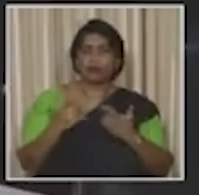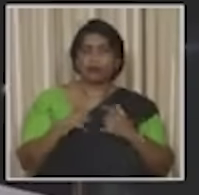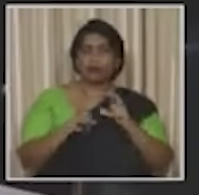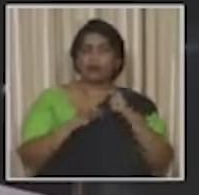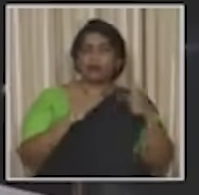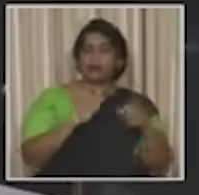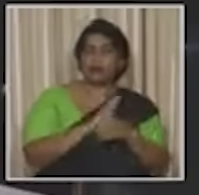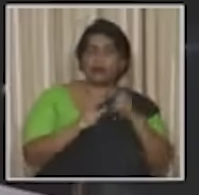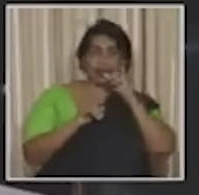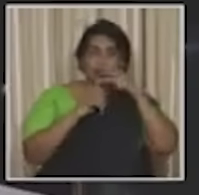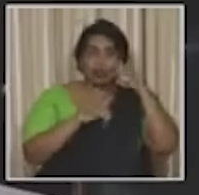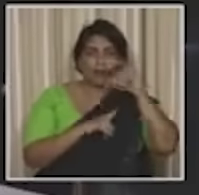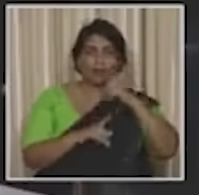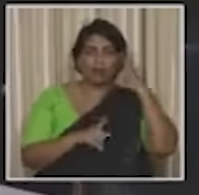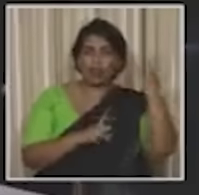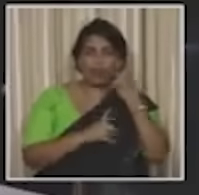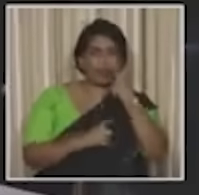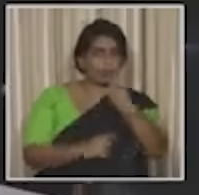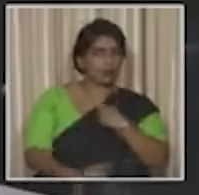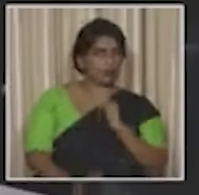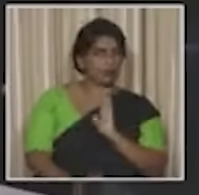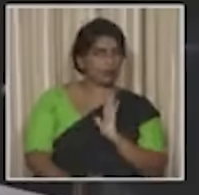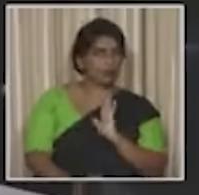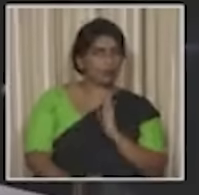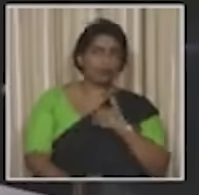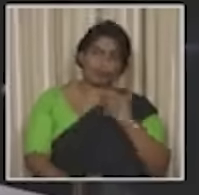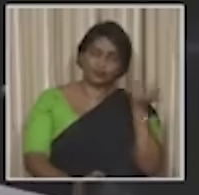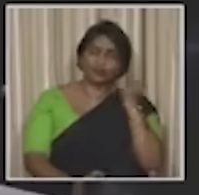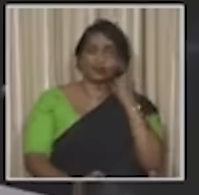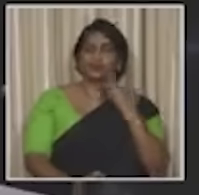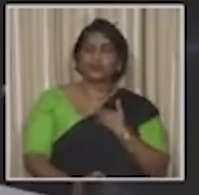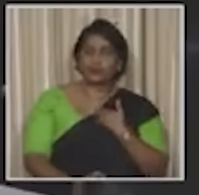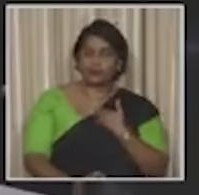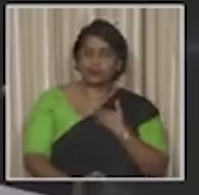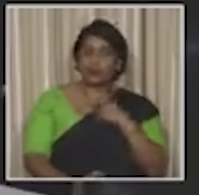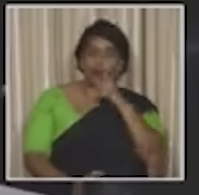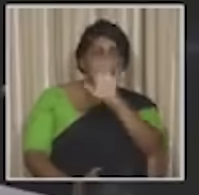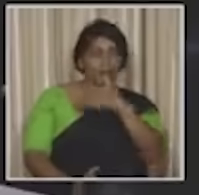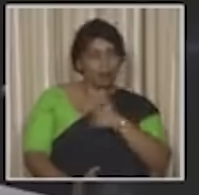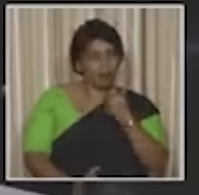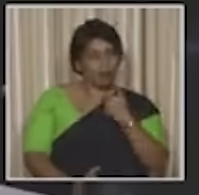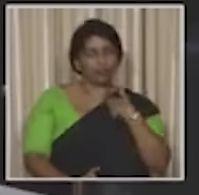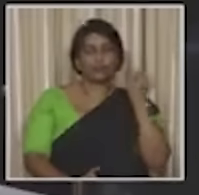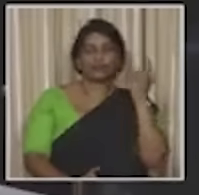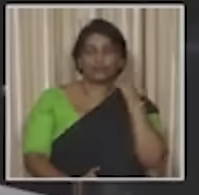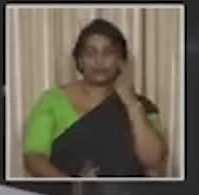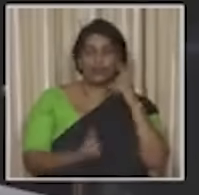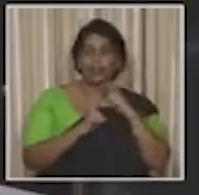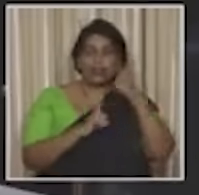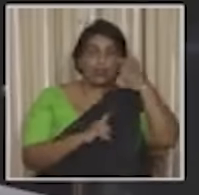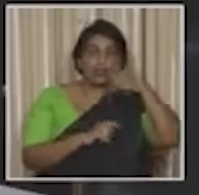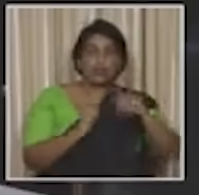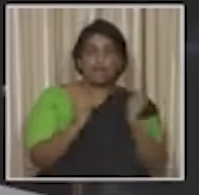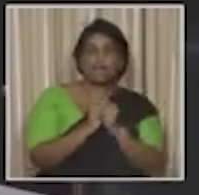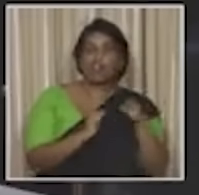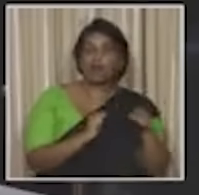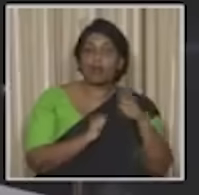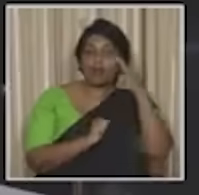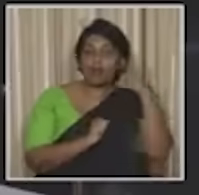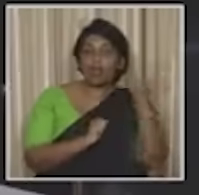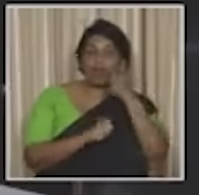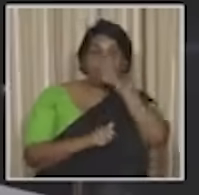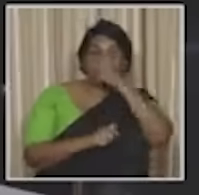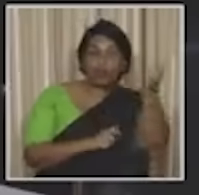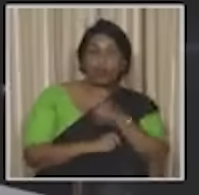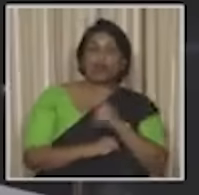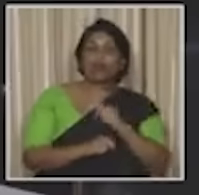diesel gana galang guru gana mata kian ni nipa. Hari paman tu anu Eka. Itu mata mana hantar denno. Muka tu diesel ini kerja kaud galang guru ini gahui